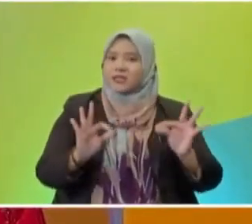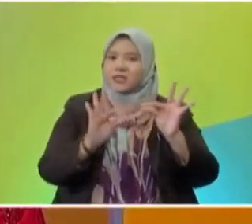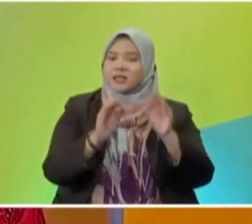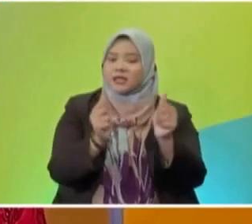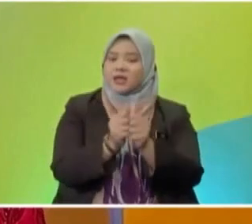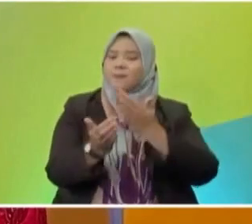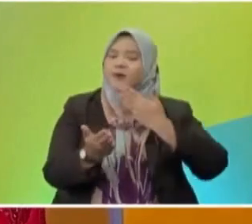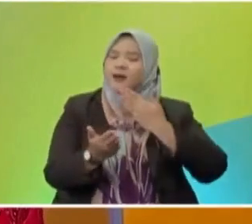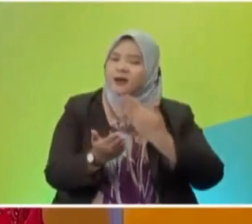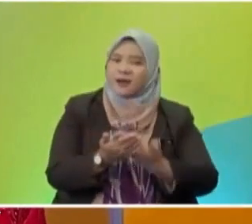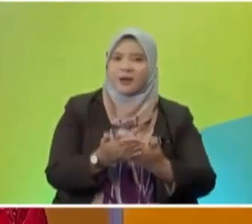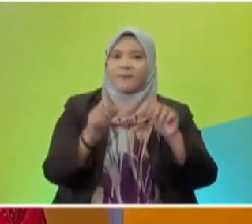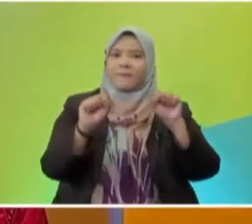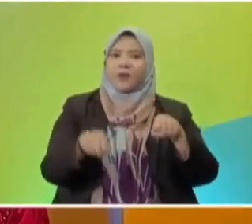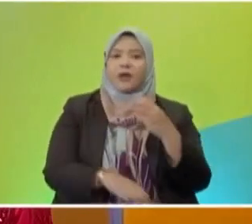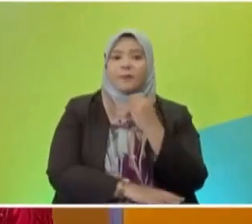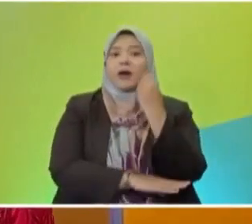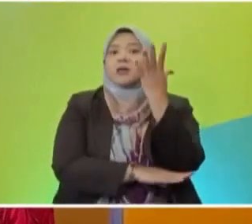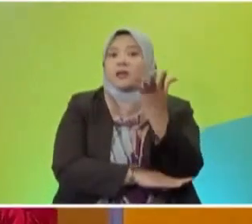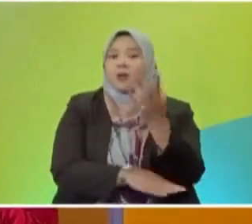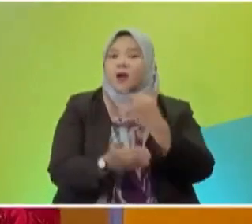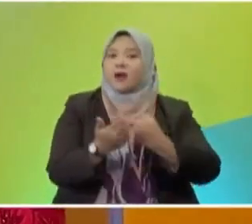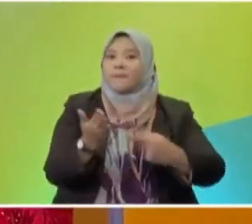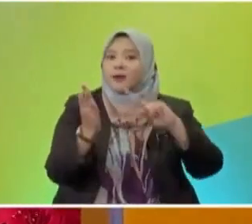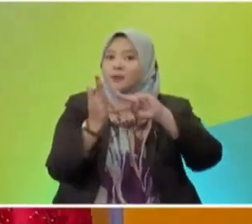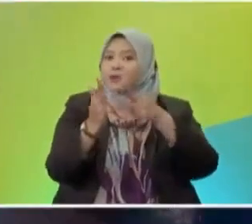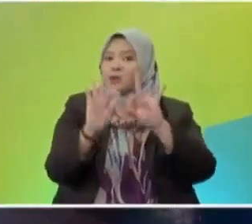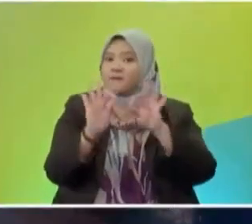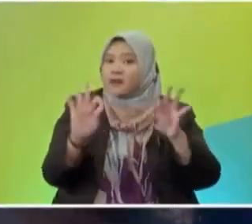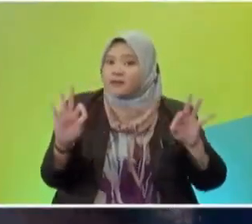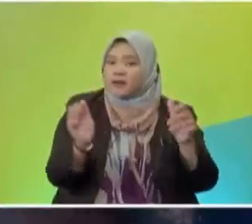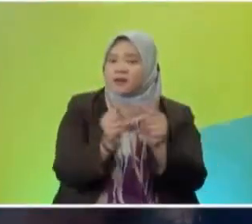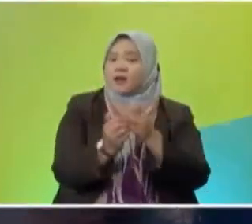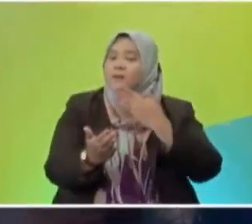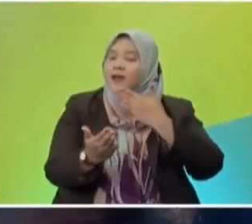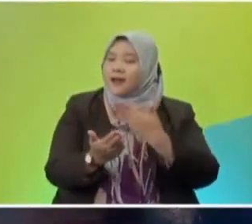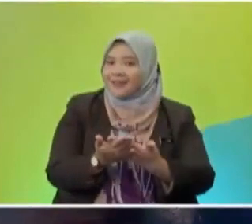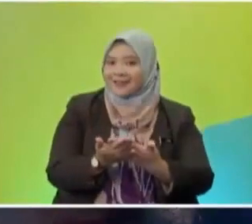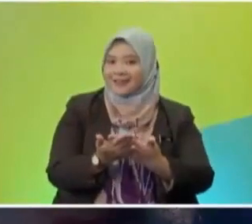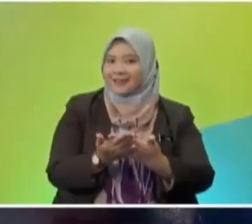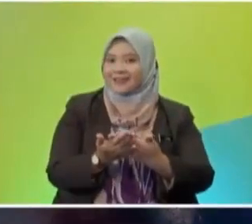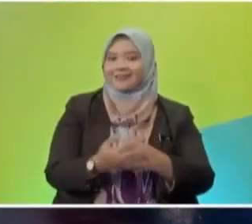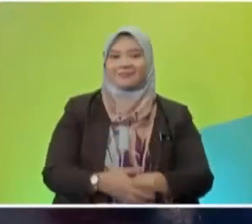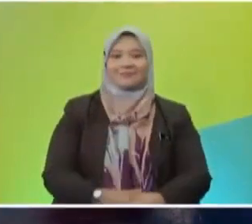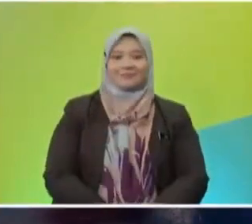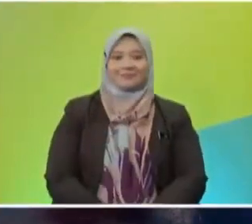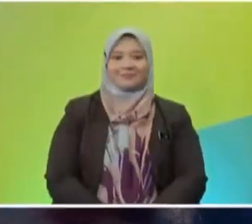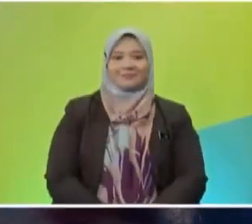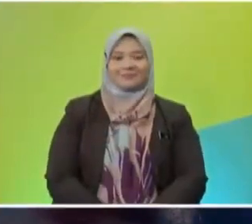maksud frasa dengan tepat sekali. Tahniah. Tahniah. Baiklah. Cikgu-cikgu, bagaimana dengan